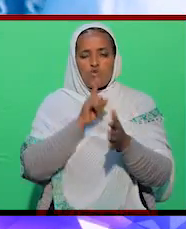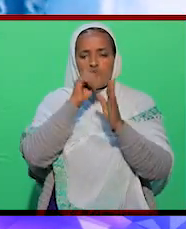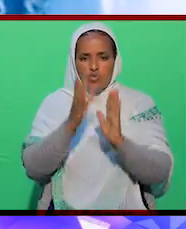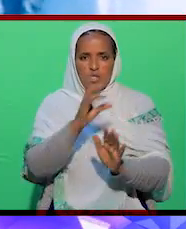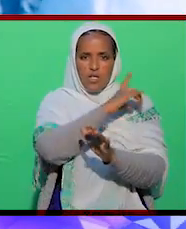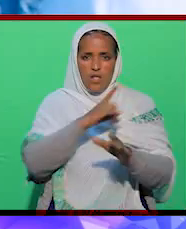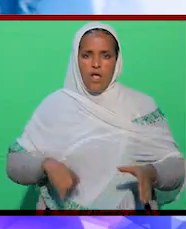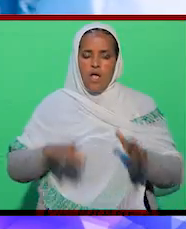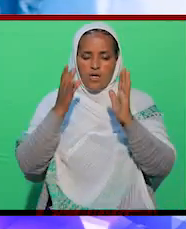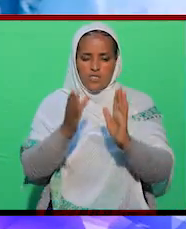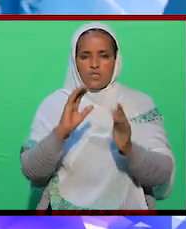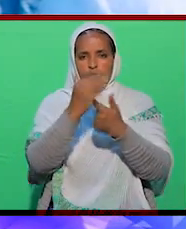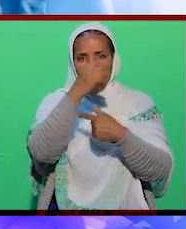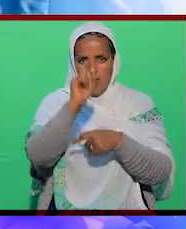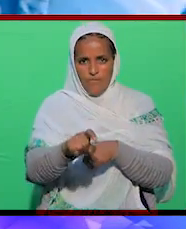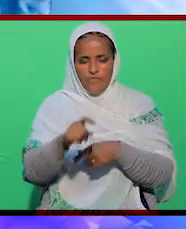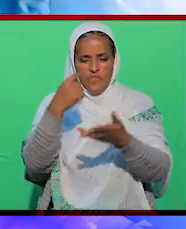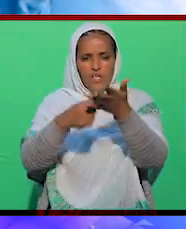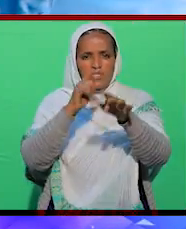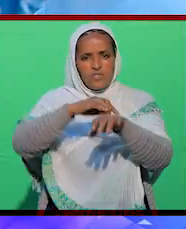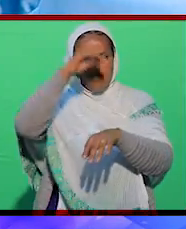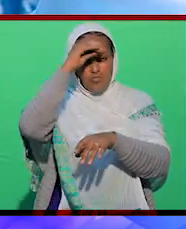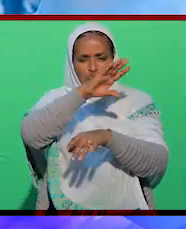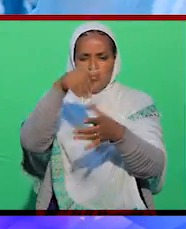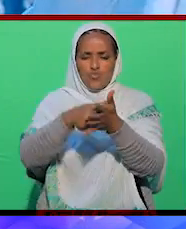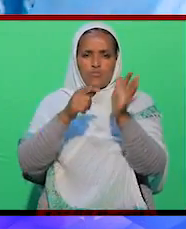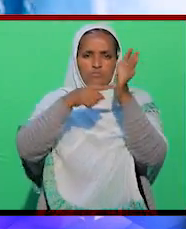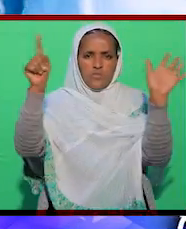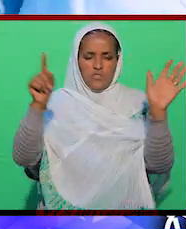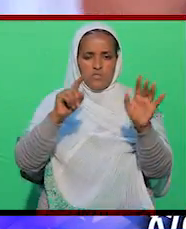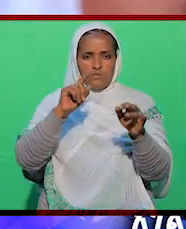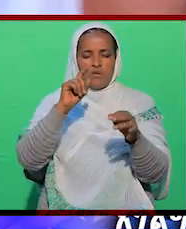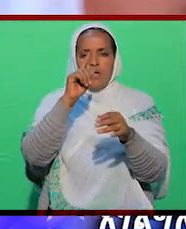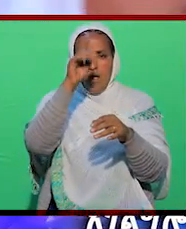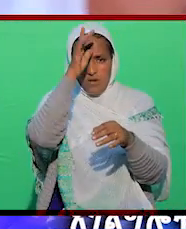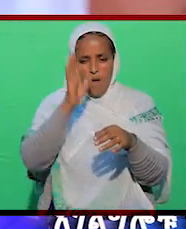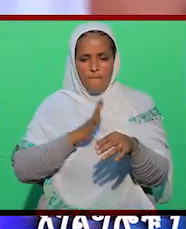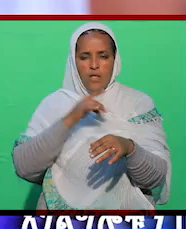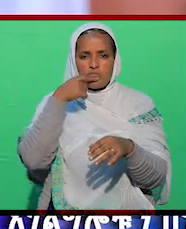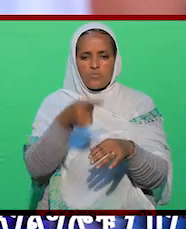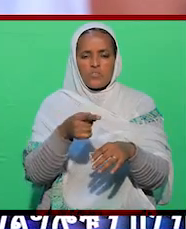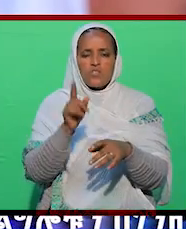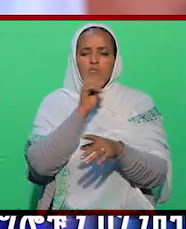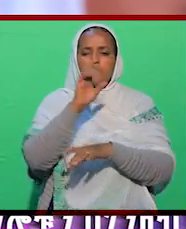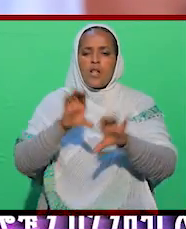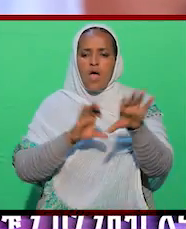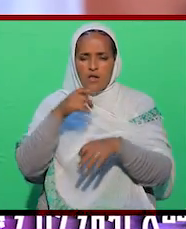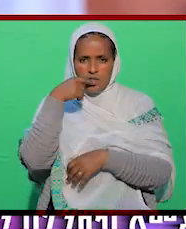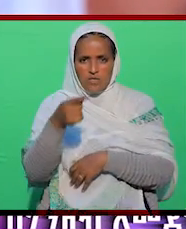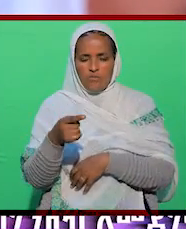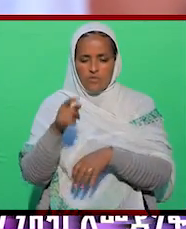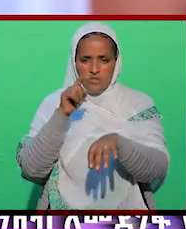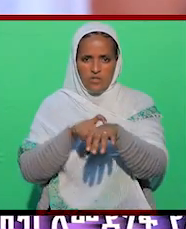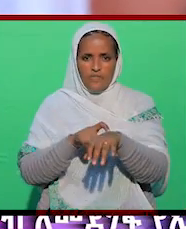ስለዚህ እኛ እውነተኛ ክርስቲያኖች እንሁን። ያን ጊዜ ትምህርቱ ሁሉንም ይገልጥልናል። ለማጠቃለል አንድ አባት ምን ብሎታል እንዴው